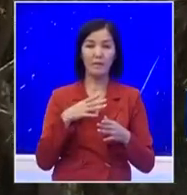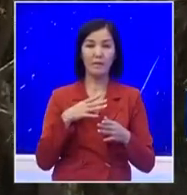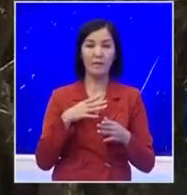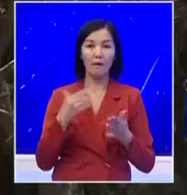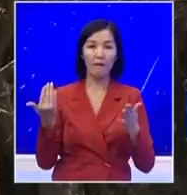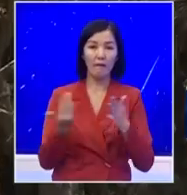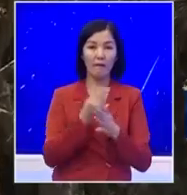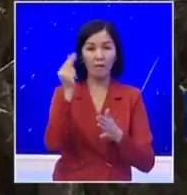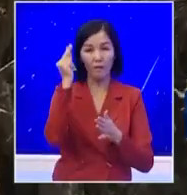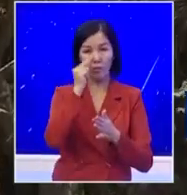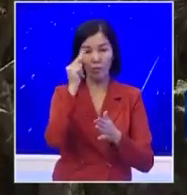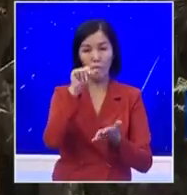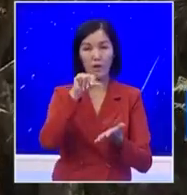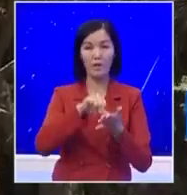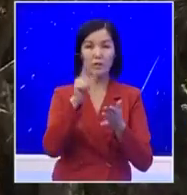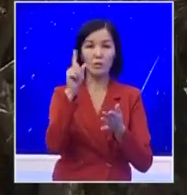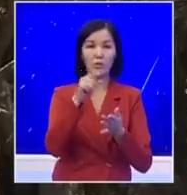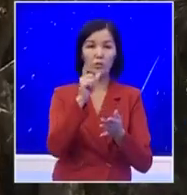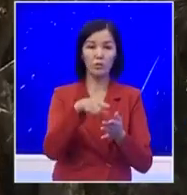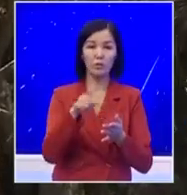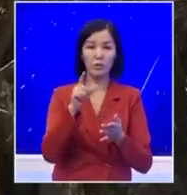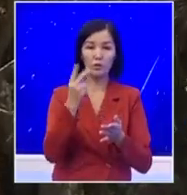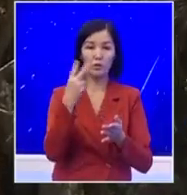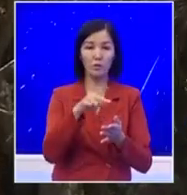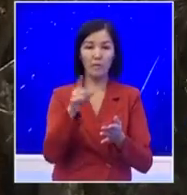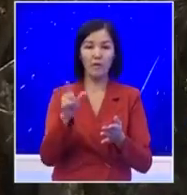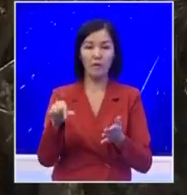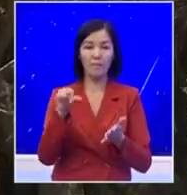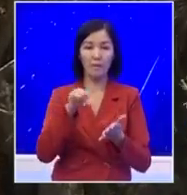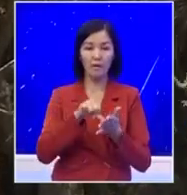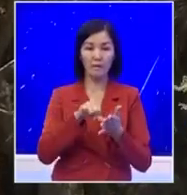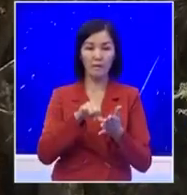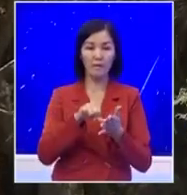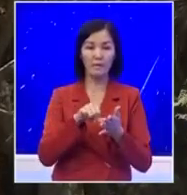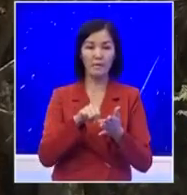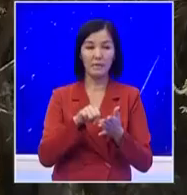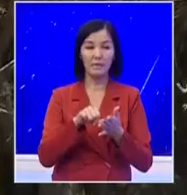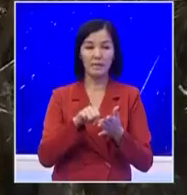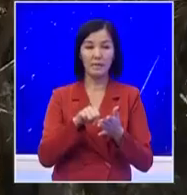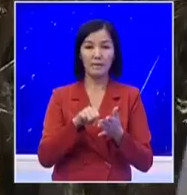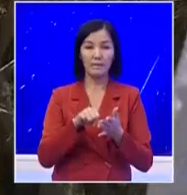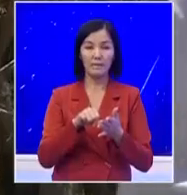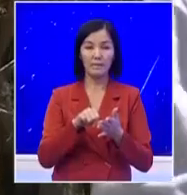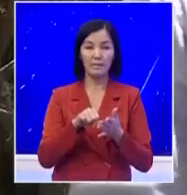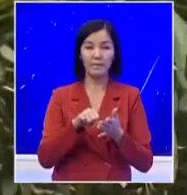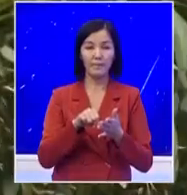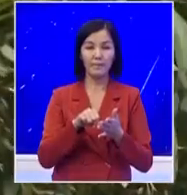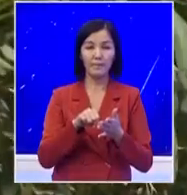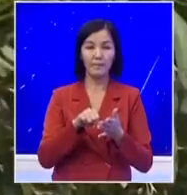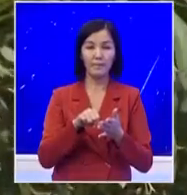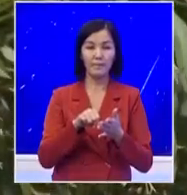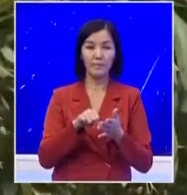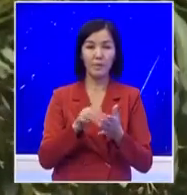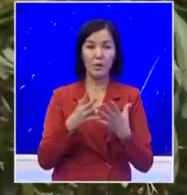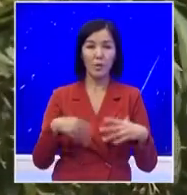қайта даярлау курстарына 120 азаматты бес мамандық бойынша неге жолданды, оқуға жолданған.